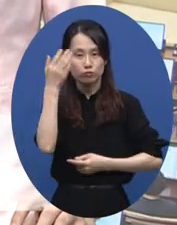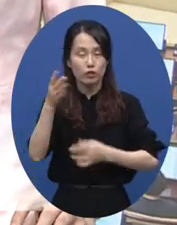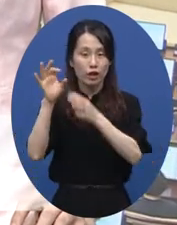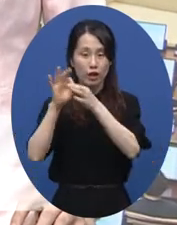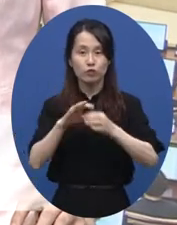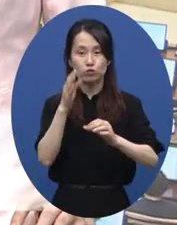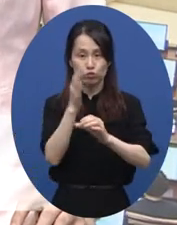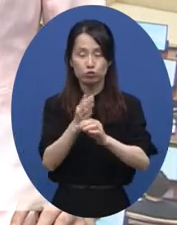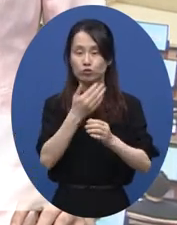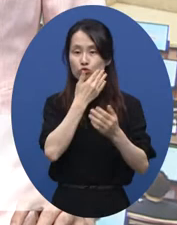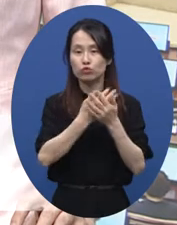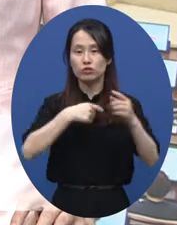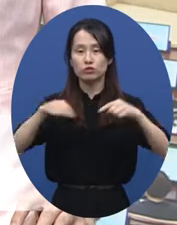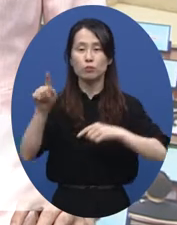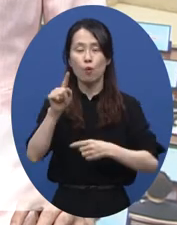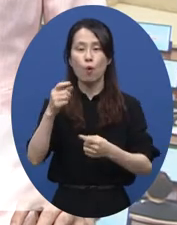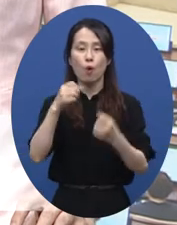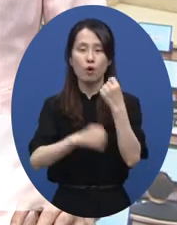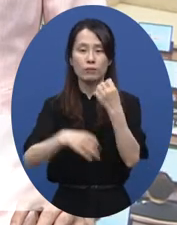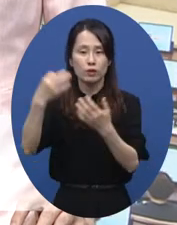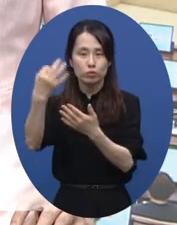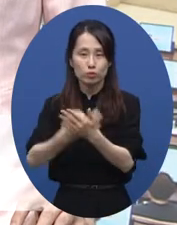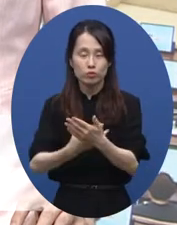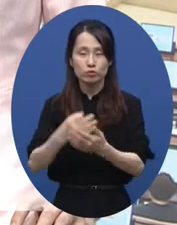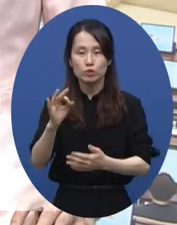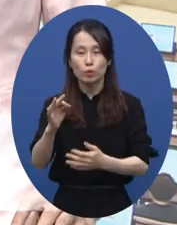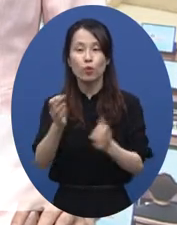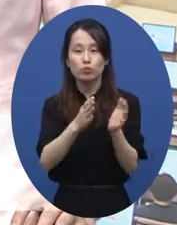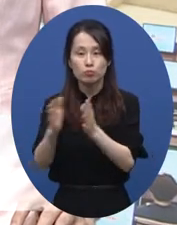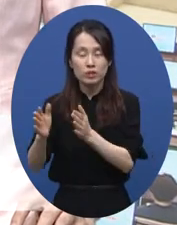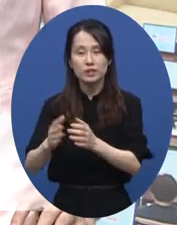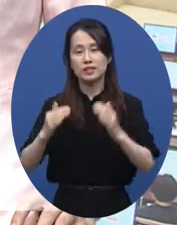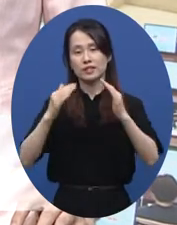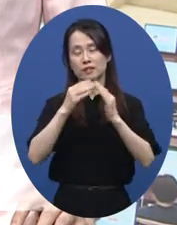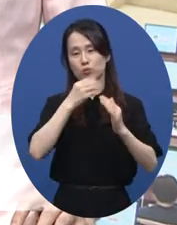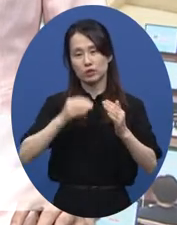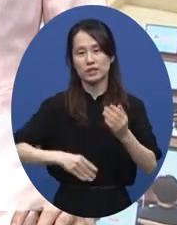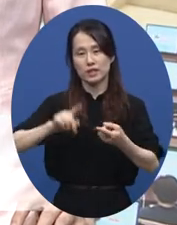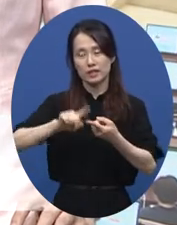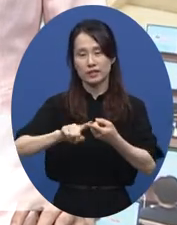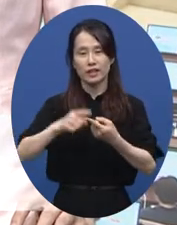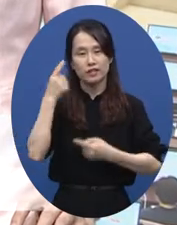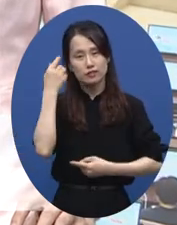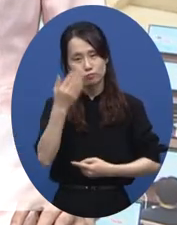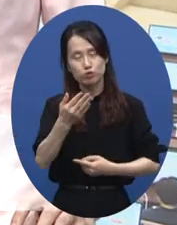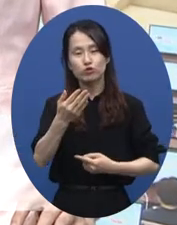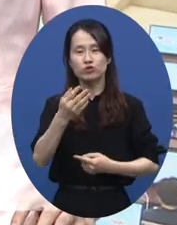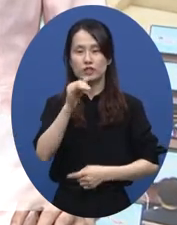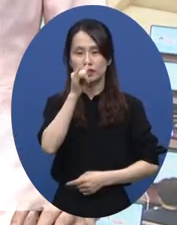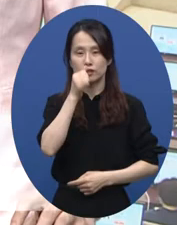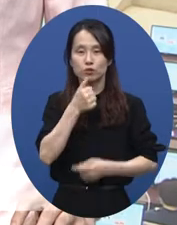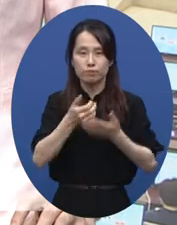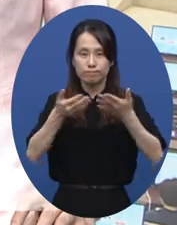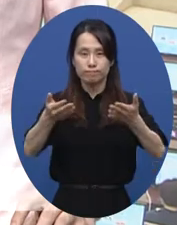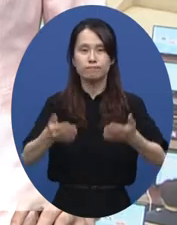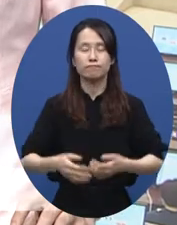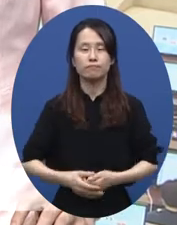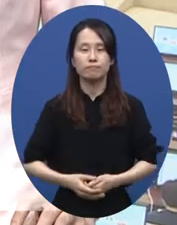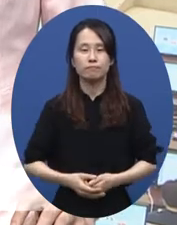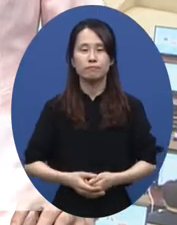민선 책의 핵심 정책인 기본소득 제도의 재원과 주거 복지 정책에 대한 질문이 오갔습니다 한성주